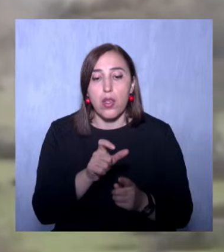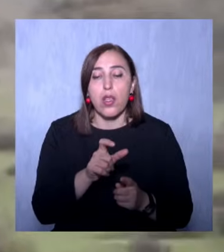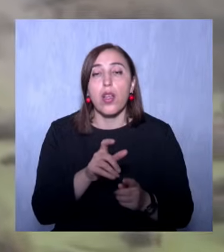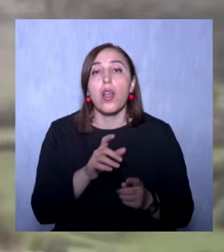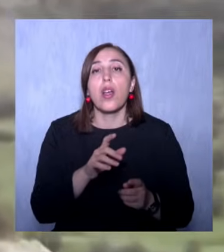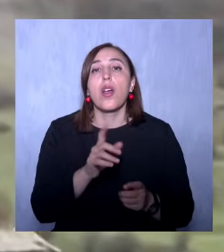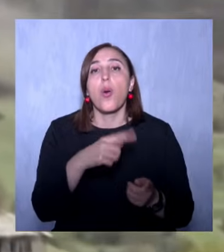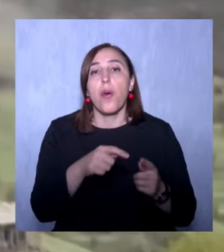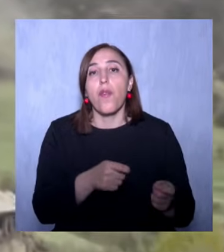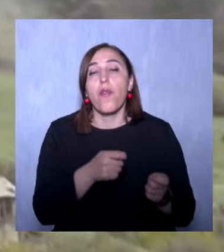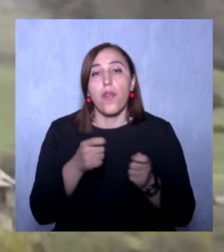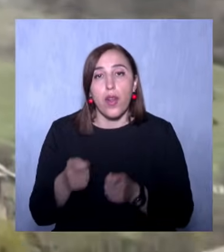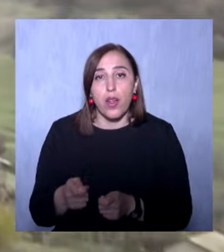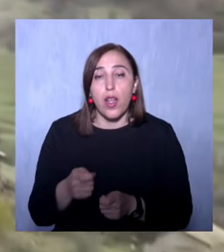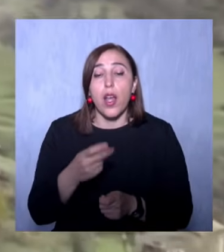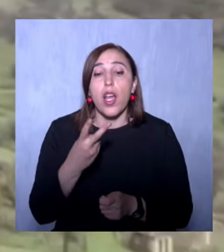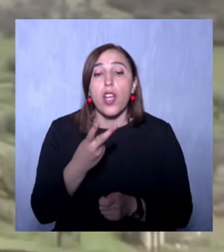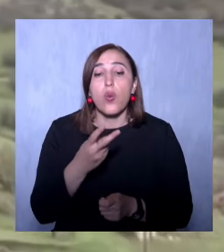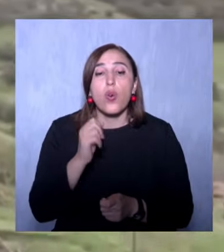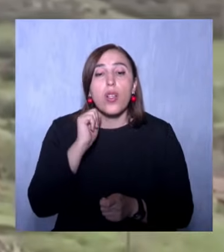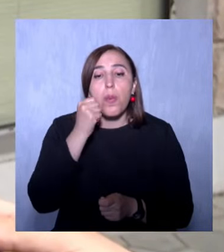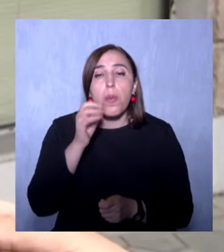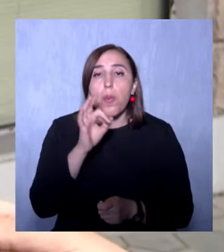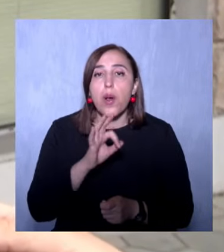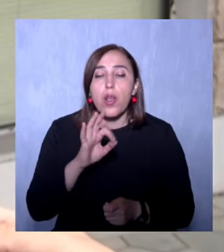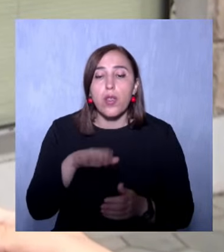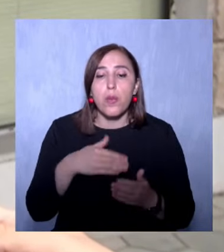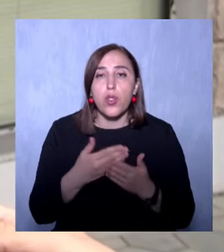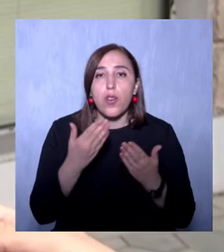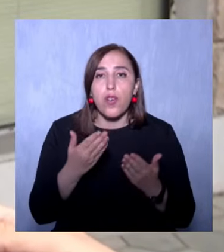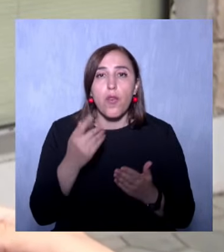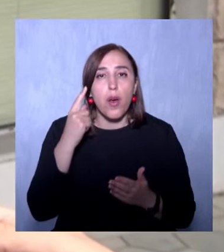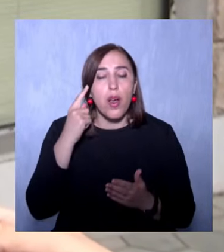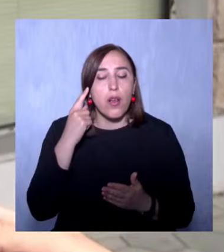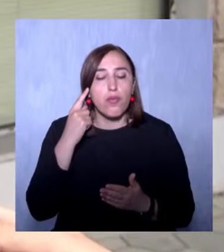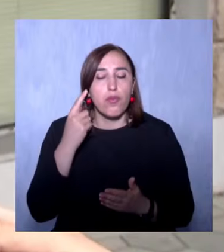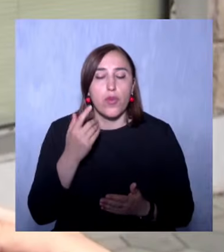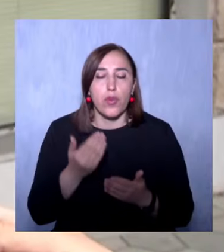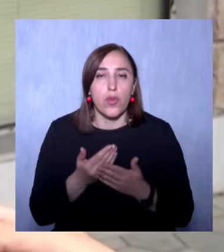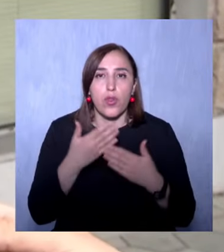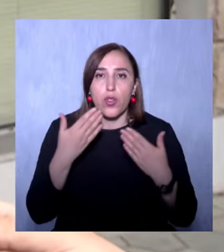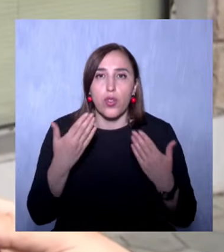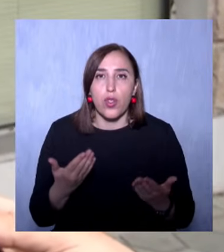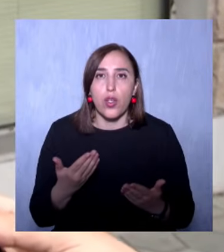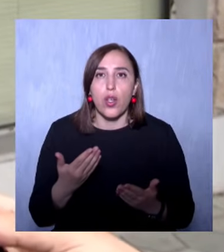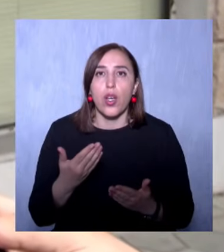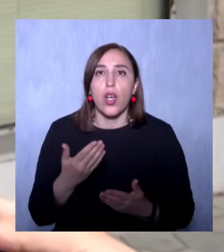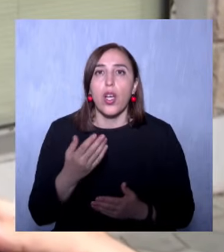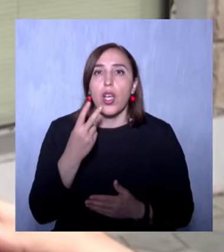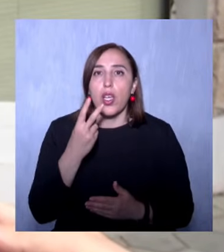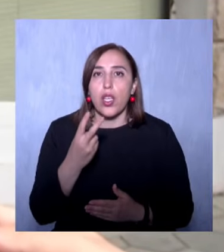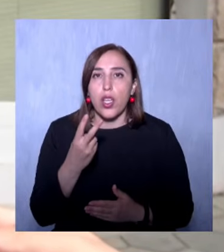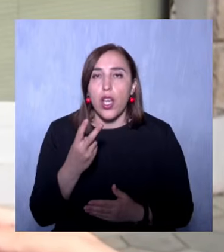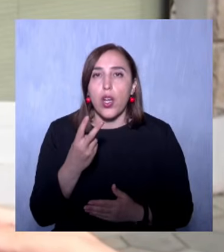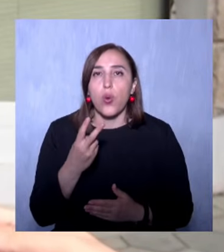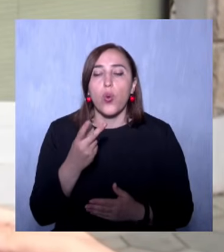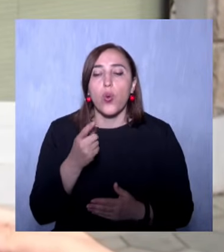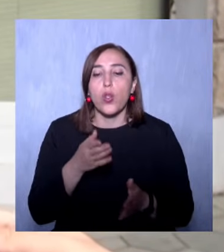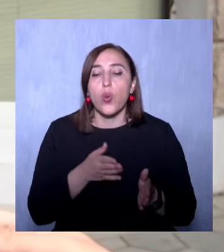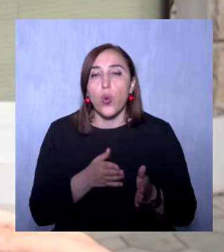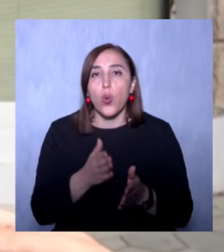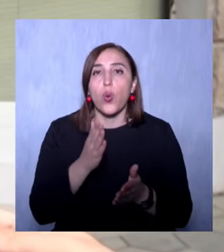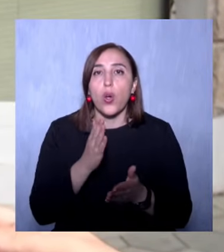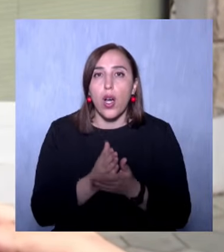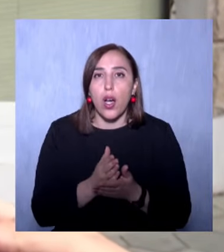երկու տարեցների ճակատագիրը մինչև այսօր մնում է անհայտ։ Եվ այստեղ ենթադրության երկու ուղղություն կա,